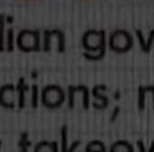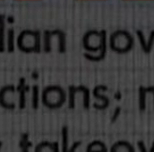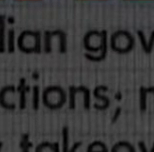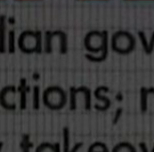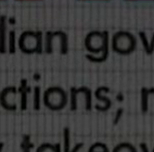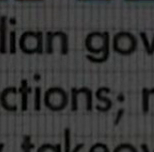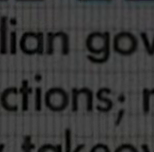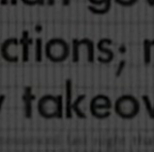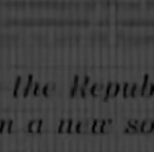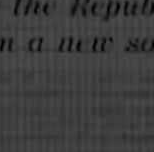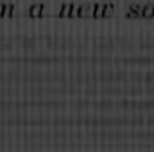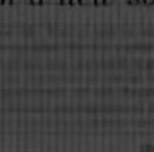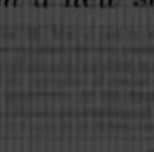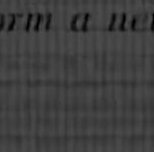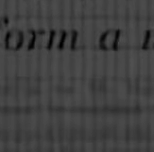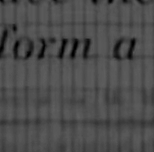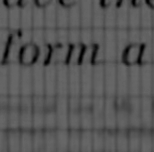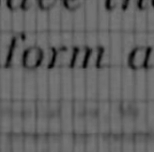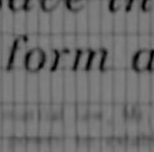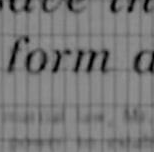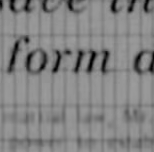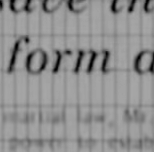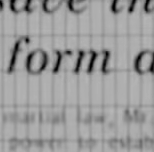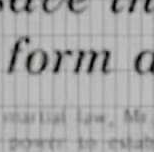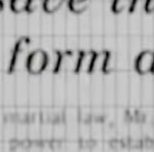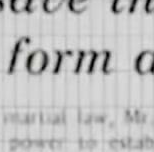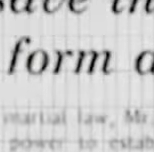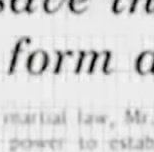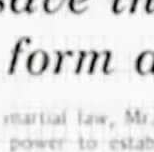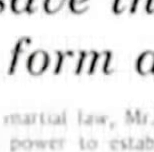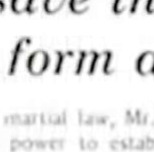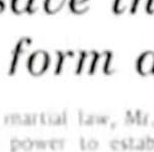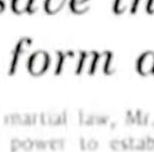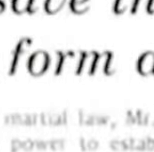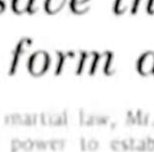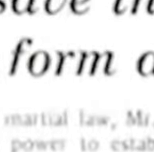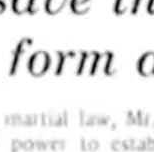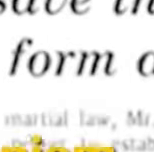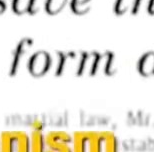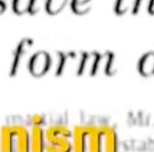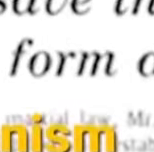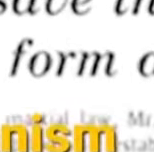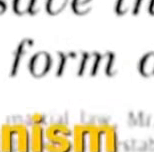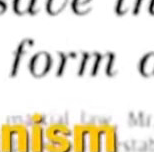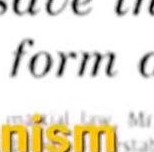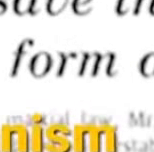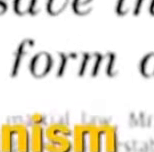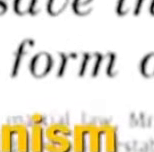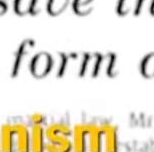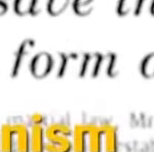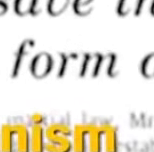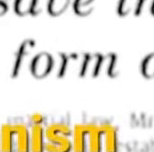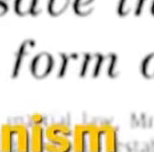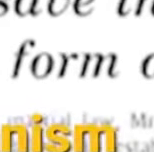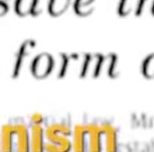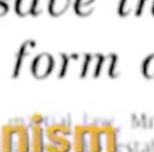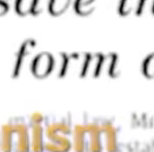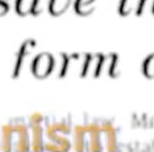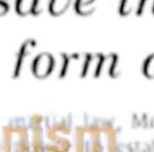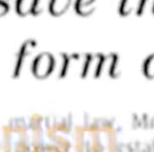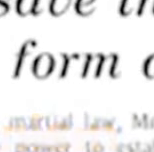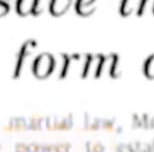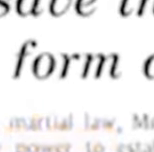September 21, 1972. Philosophy niya of society was, and governance was, constitutional